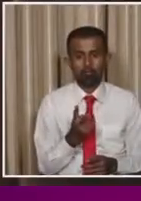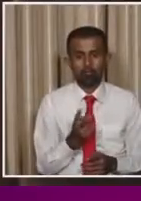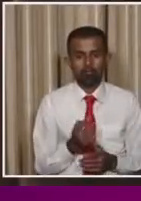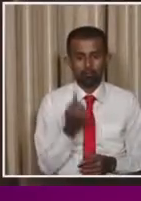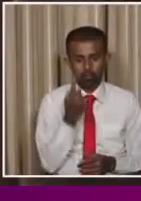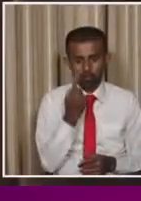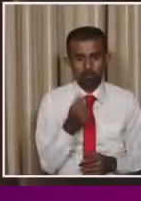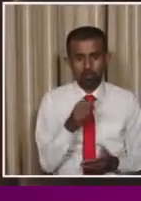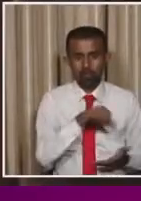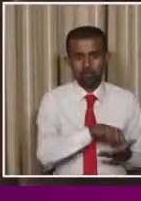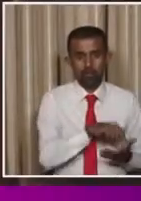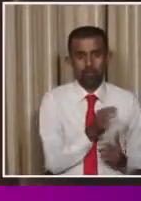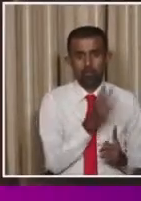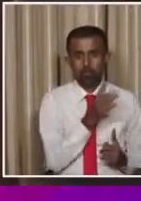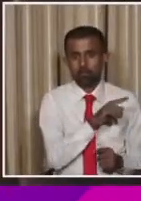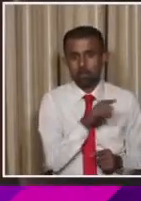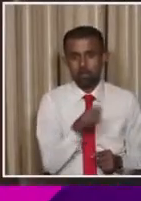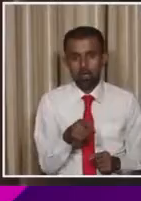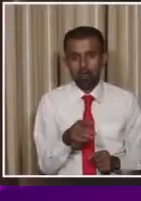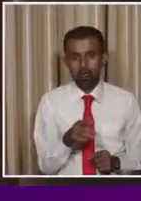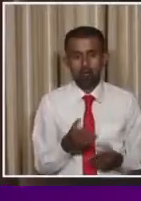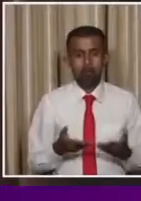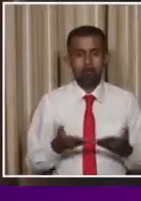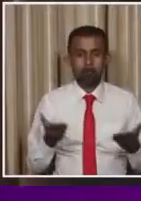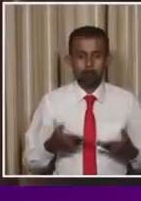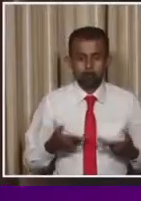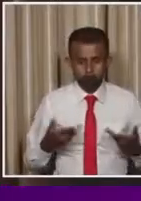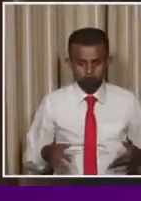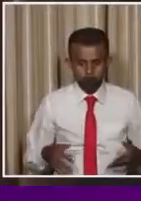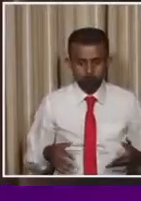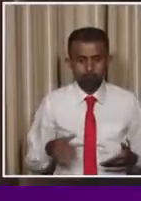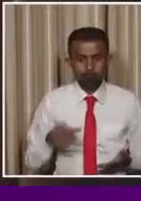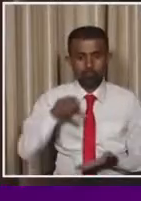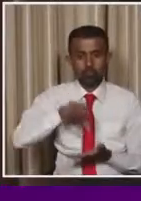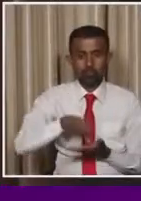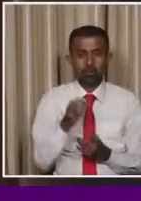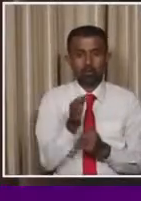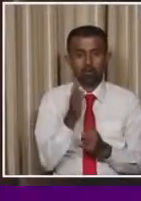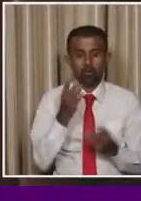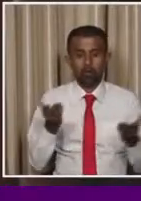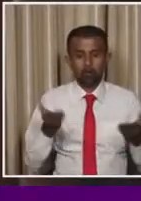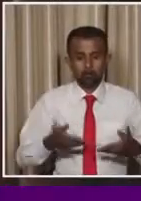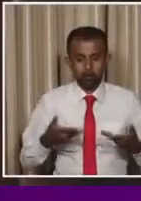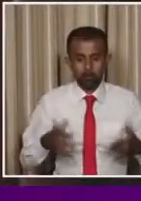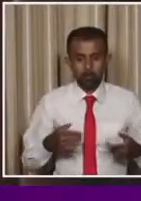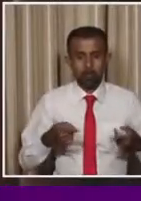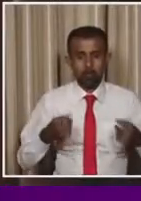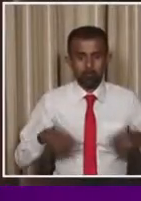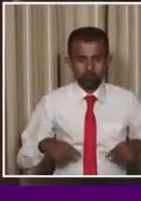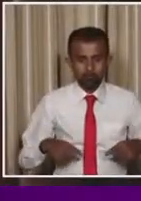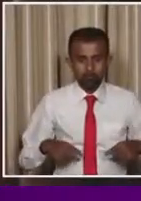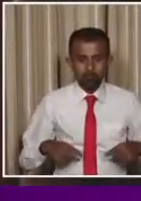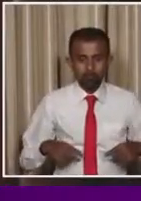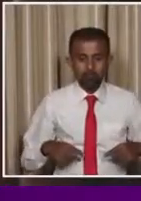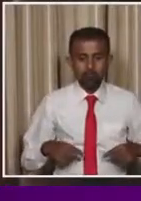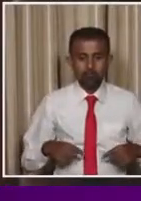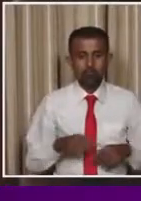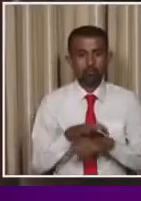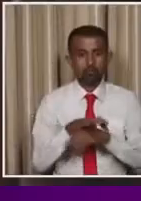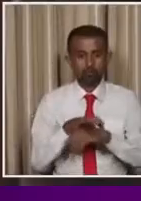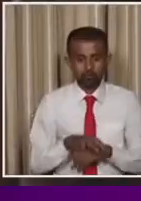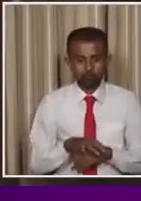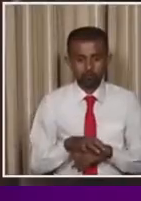தக்க இரான ஜனாதிபத்துமா ஆவா மகா பிலிகனிமா கரா இரான ஜனாதிபத்துமா பிலிகனிம கராட பசே எதுமாவ கினால